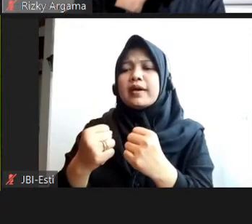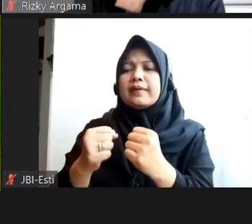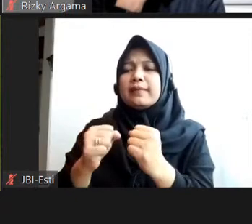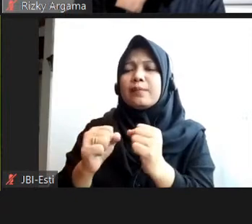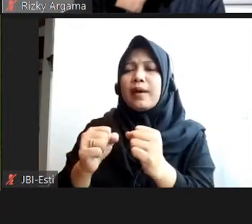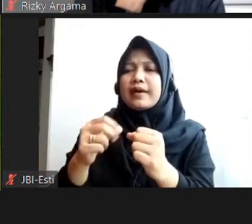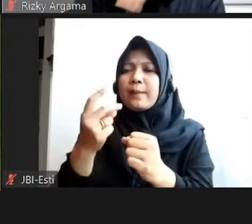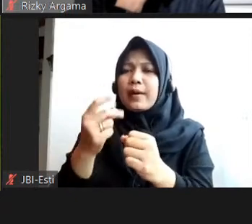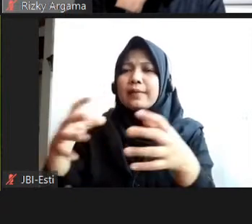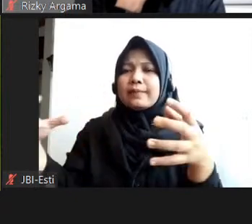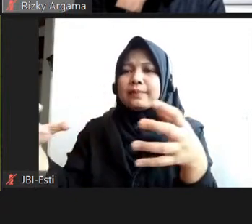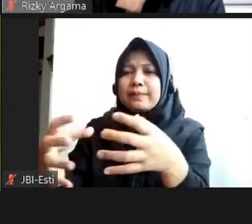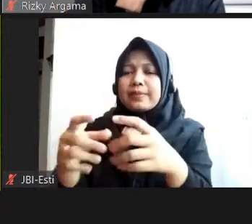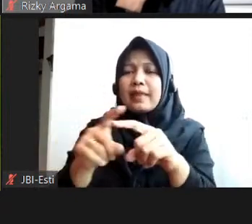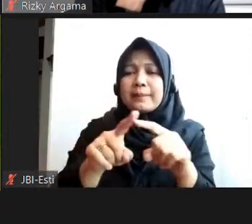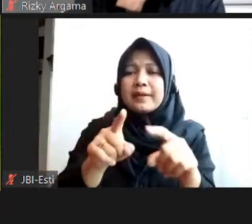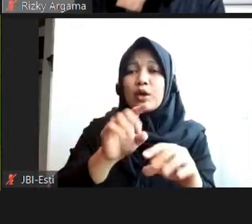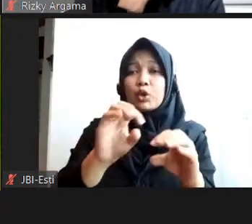civil society ini makin